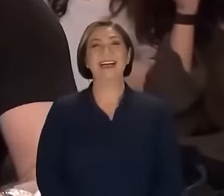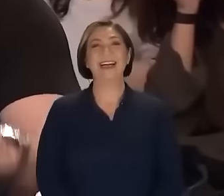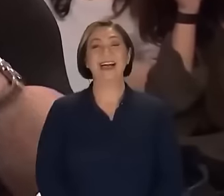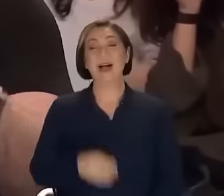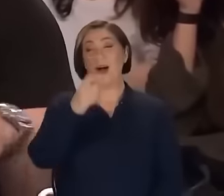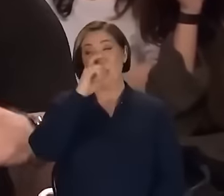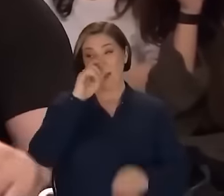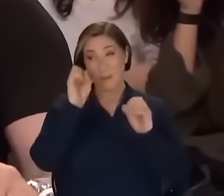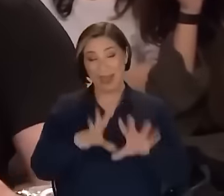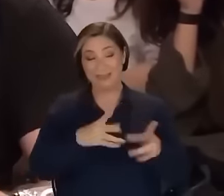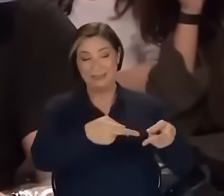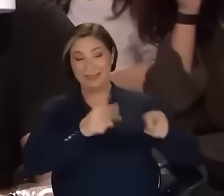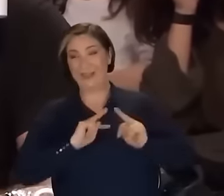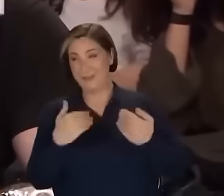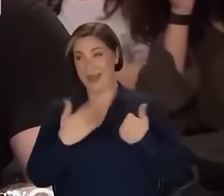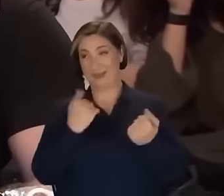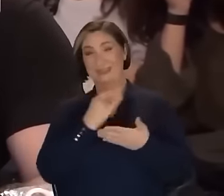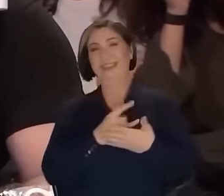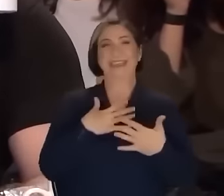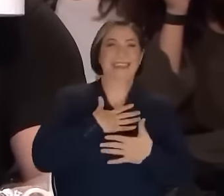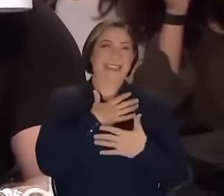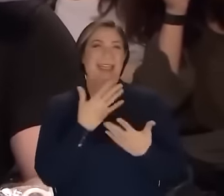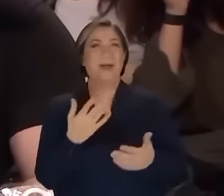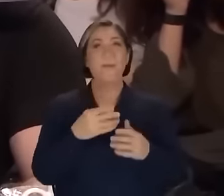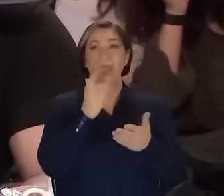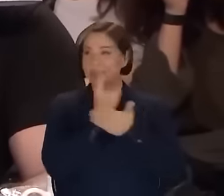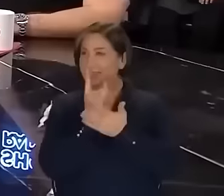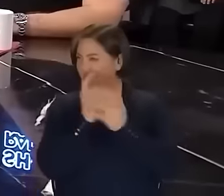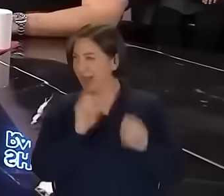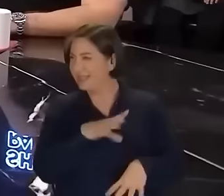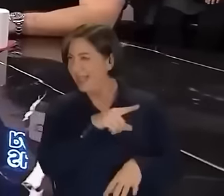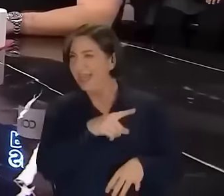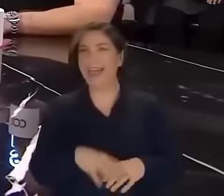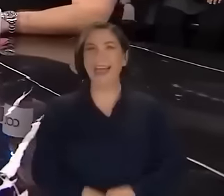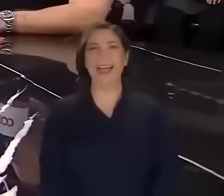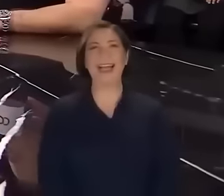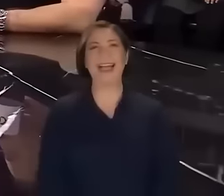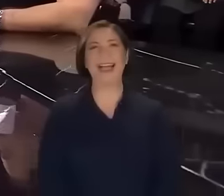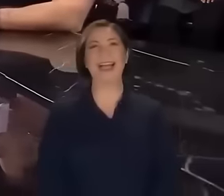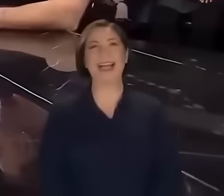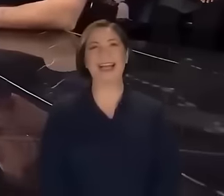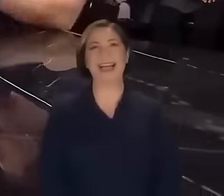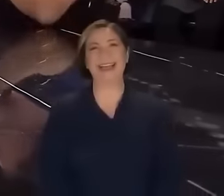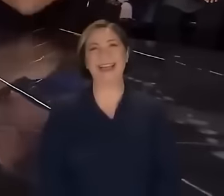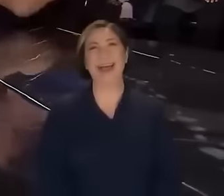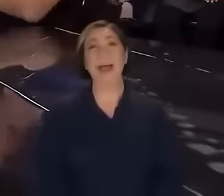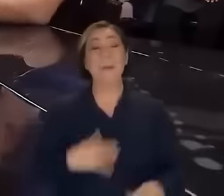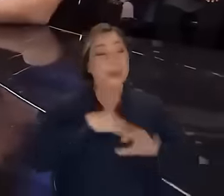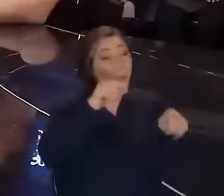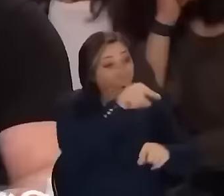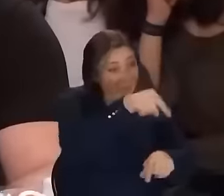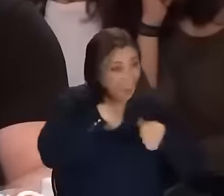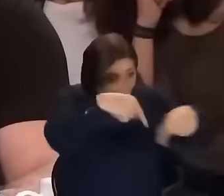O kadın bıraktığı yerden aldım seksi ben. Seksi bırakmıştı ya. Bir ara bıraktı. Ben de tam o